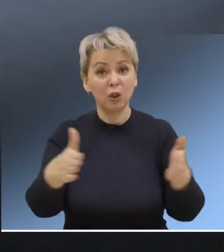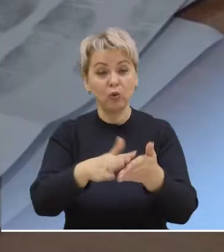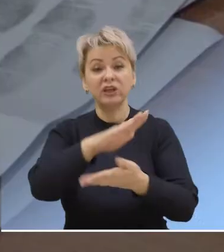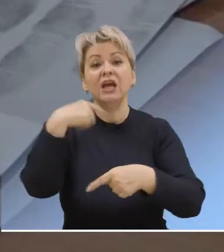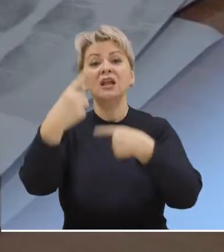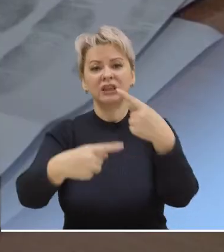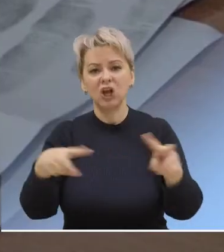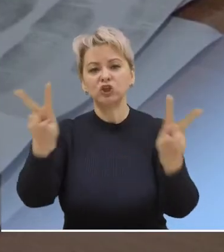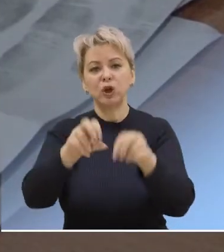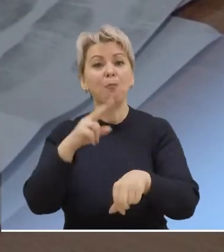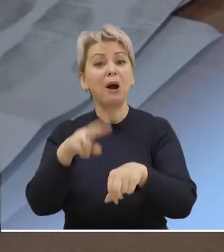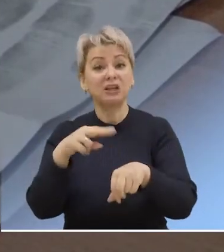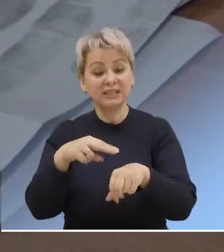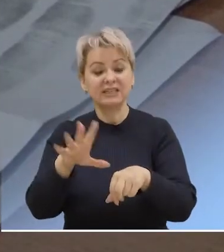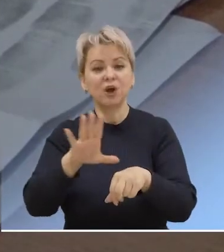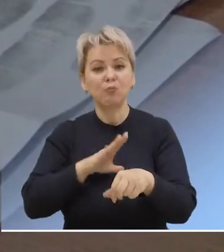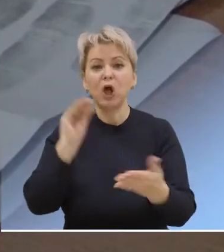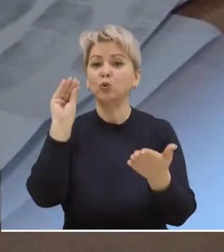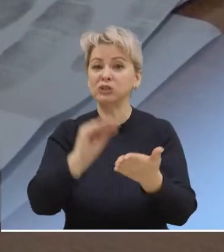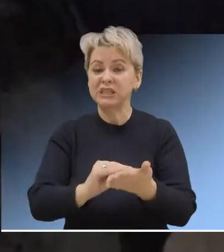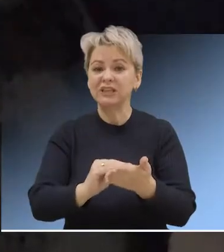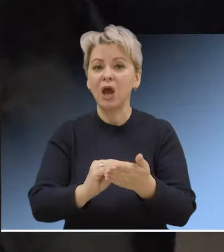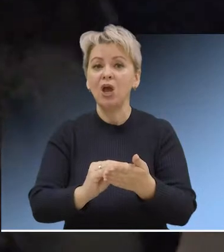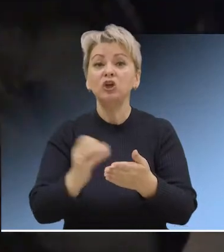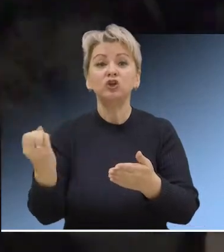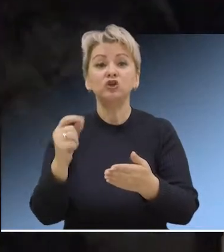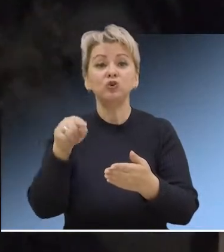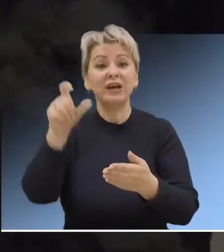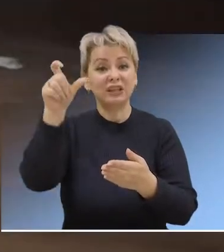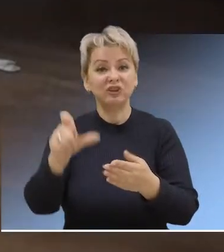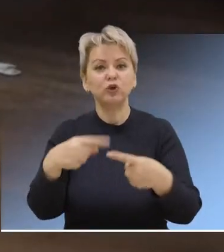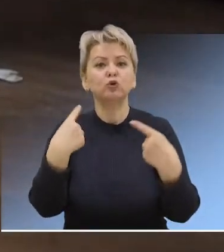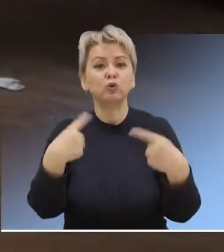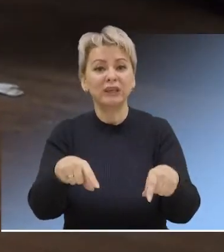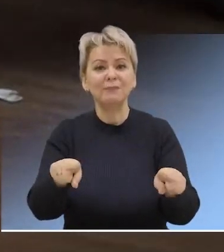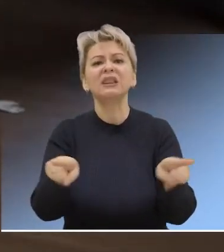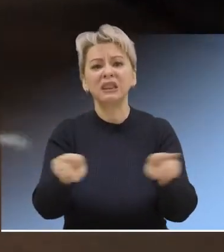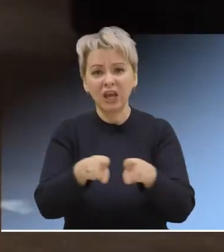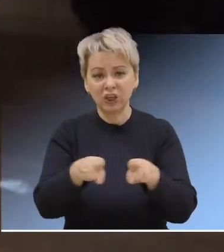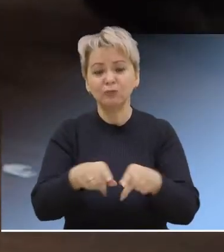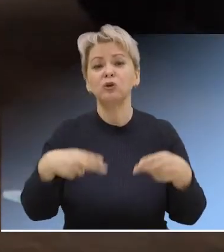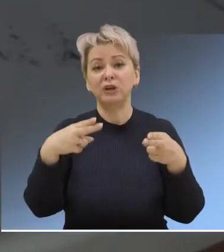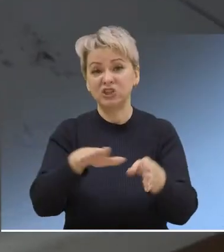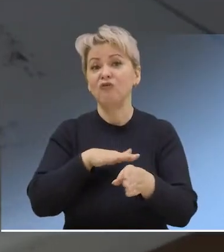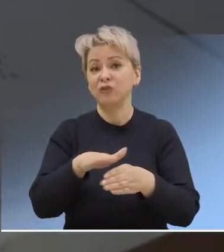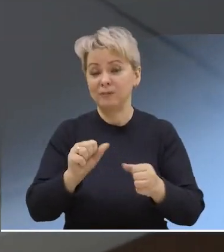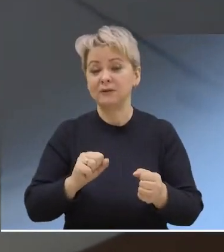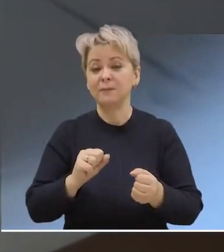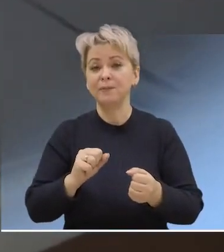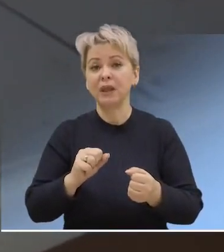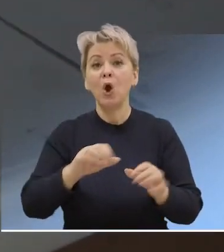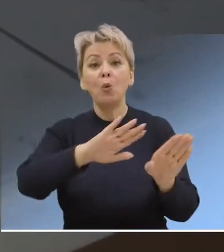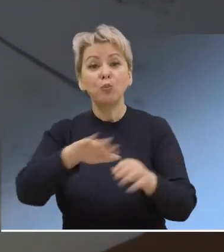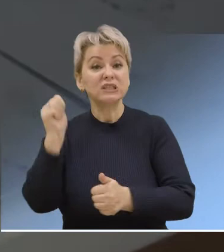дальнейшего расследования полицейскими была установлена причастность данного гражданина еще к одному эпизоду противоправной деятельности.